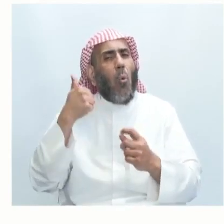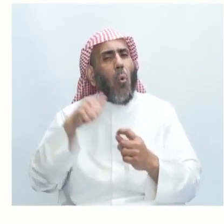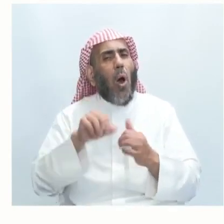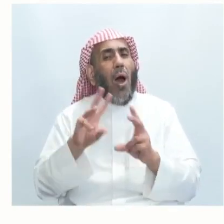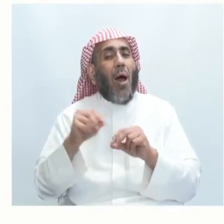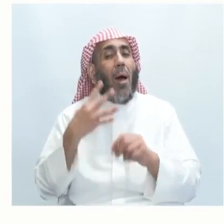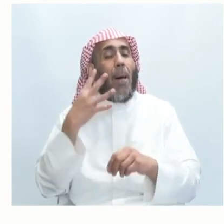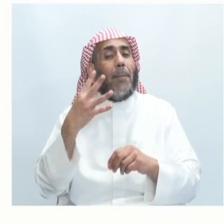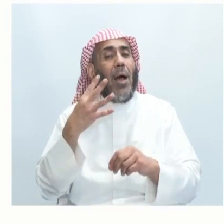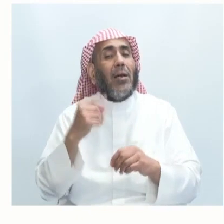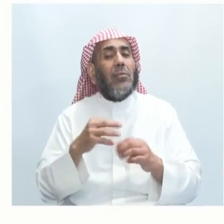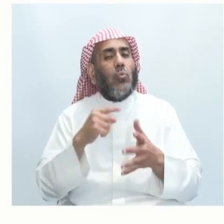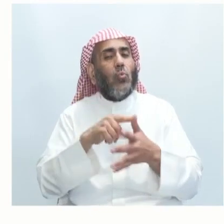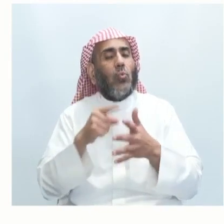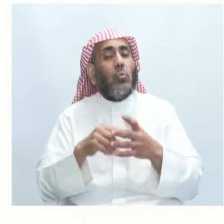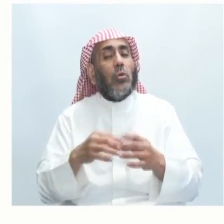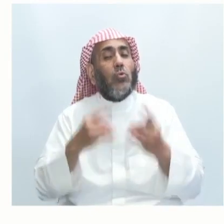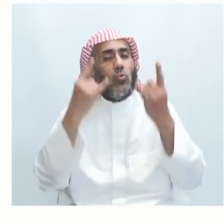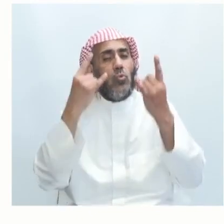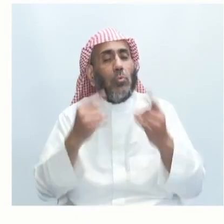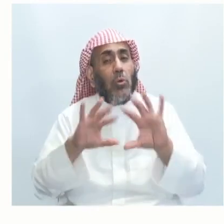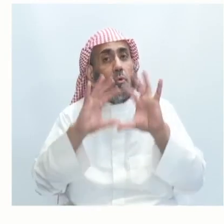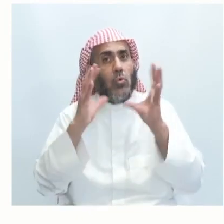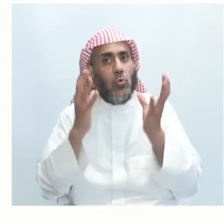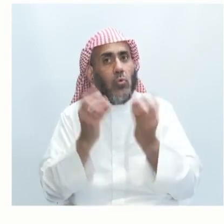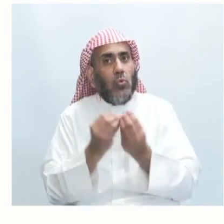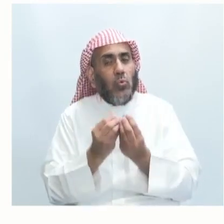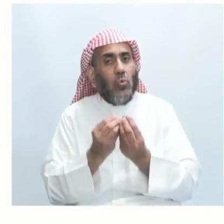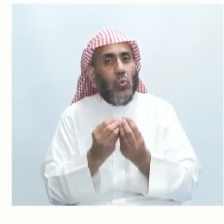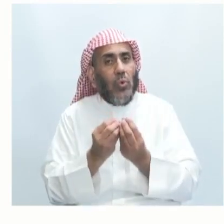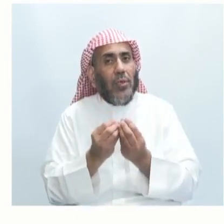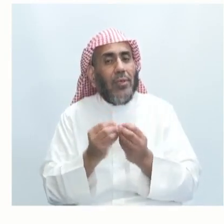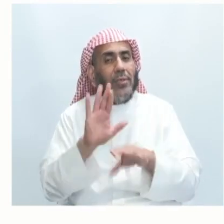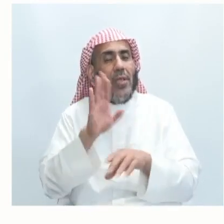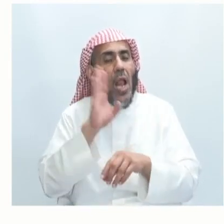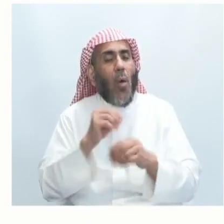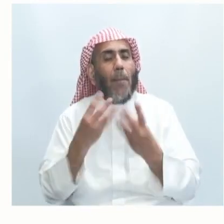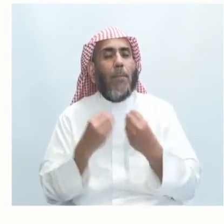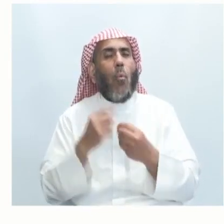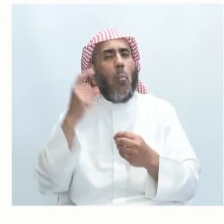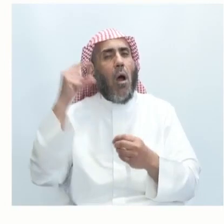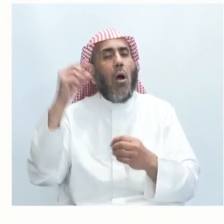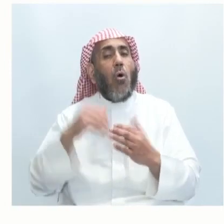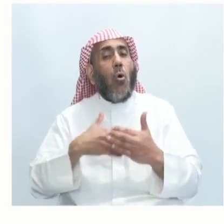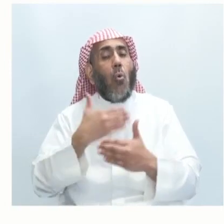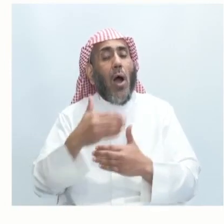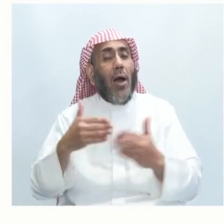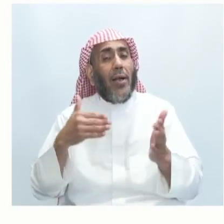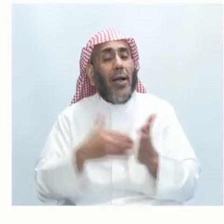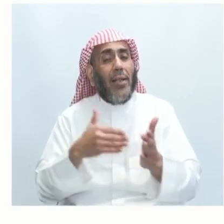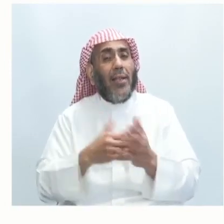هي ما تكمل لنا صوره التعلم هي ما تكمل لنا صوره التعلم واخر